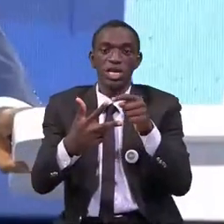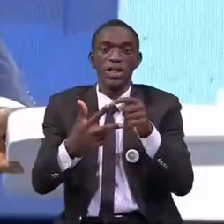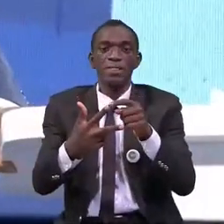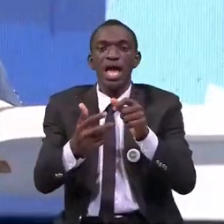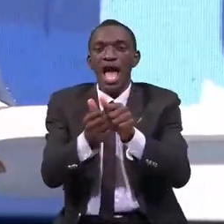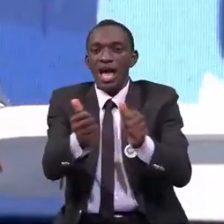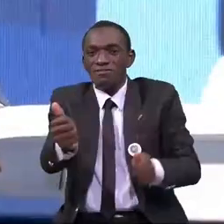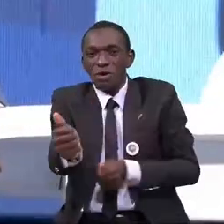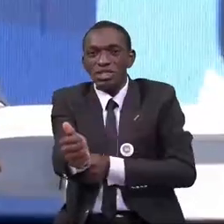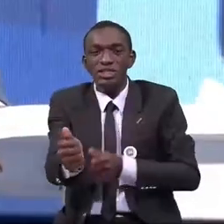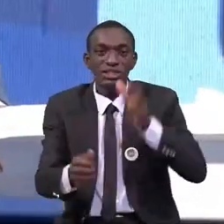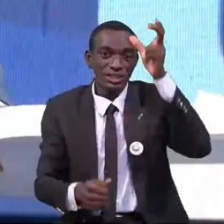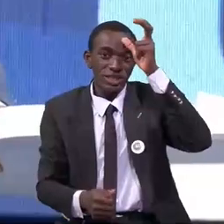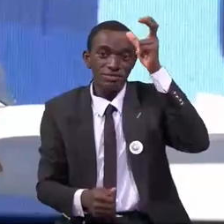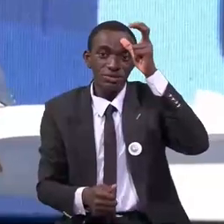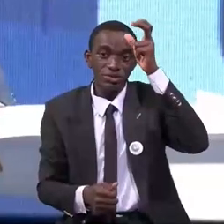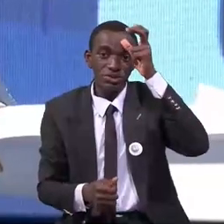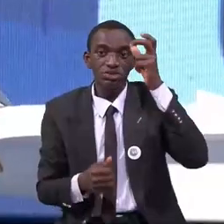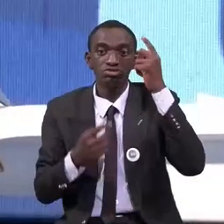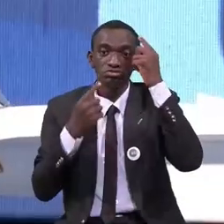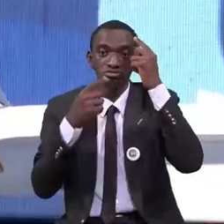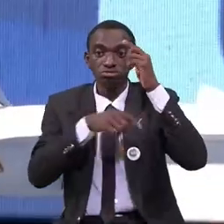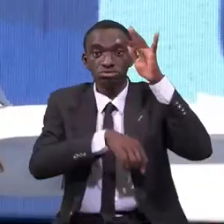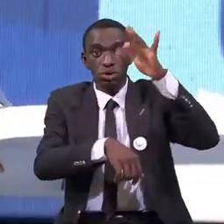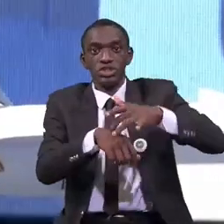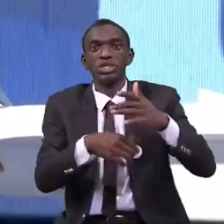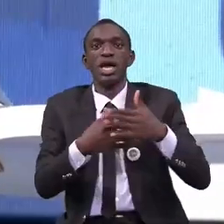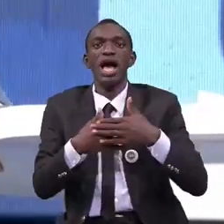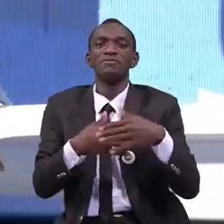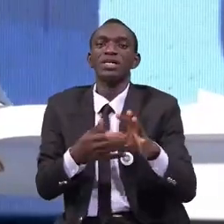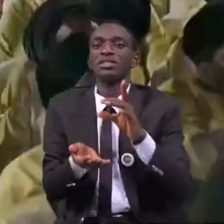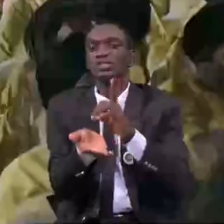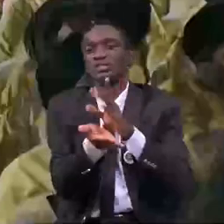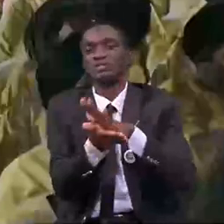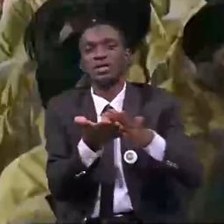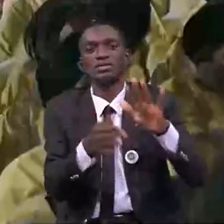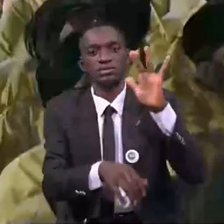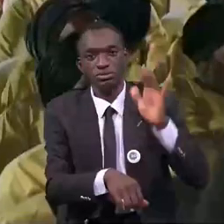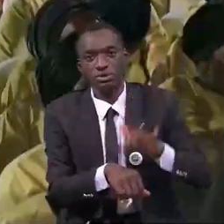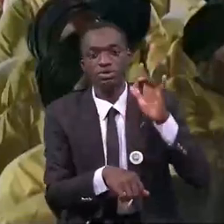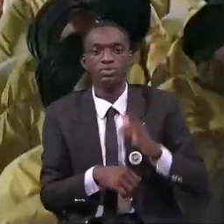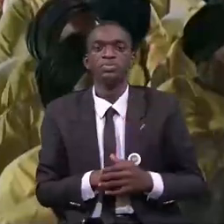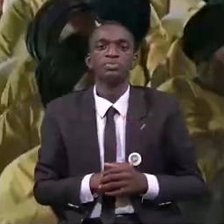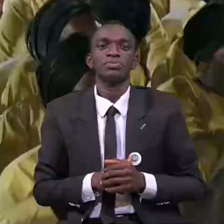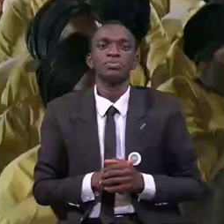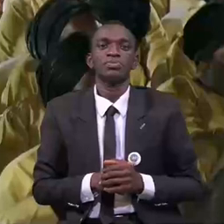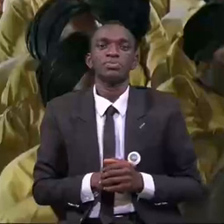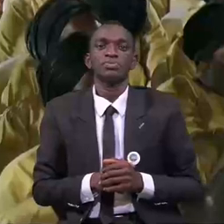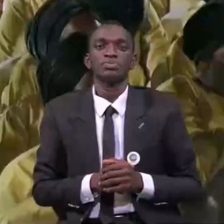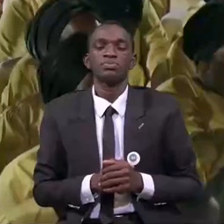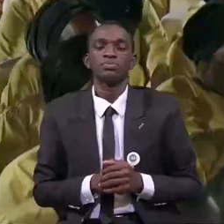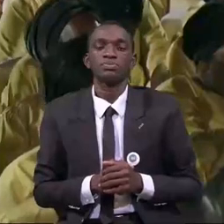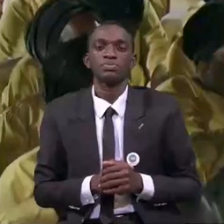2 éviter la touche du diable après la touche divine évitez la touche du diable après la